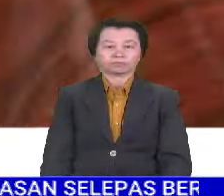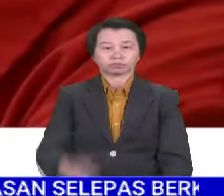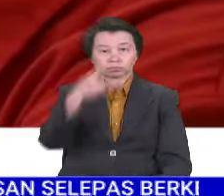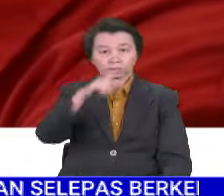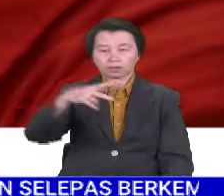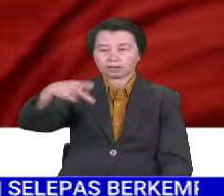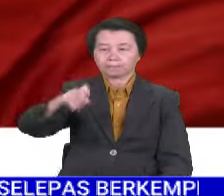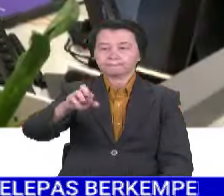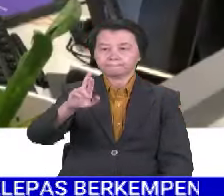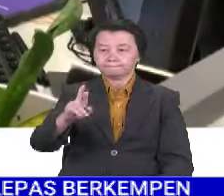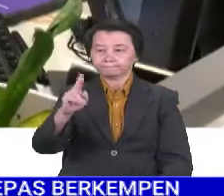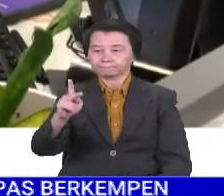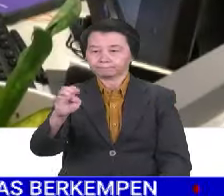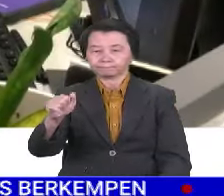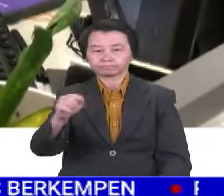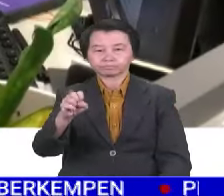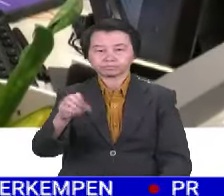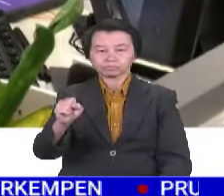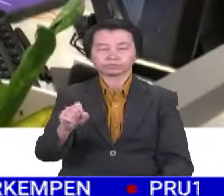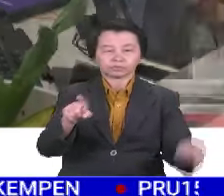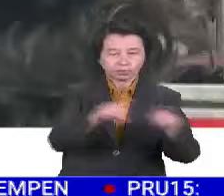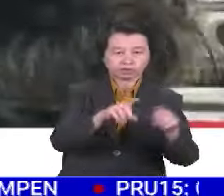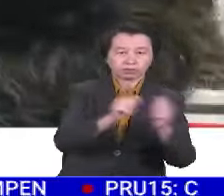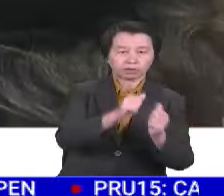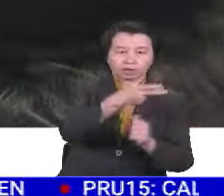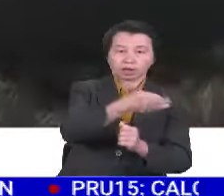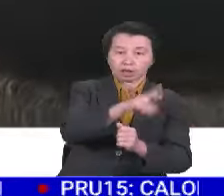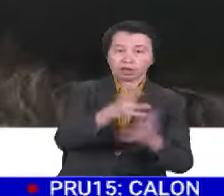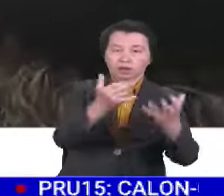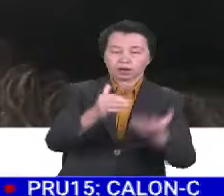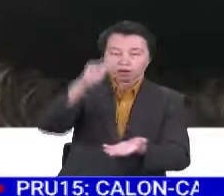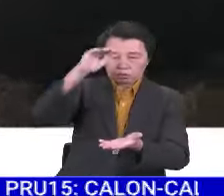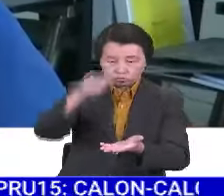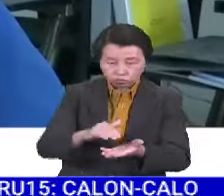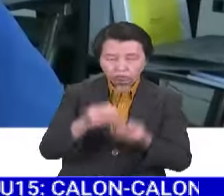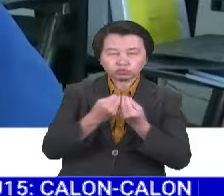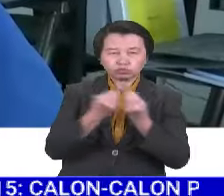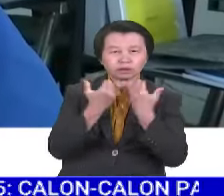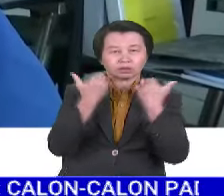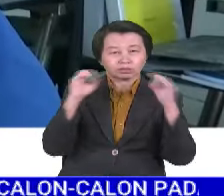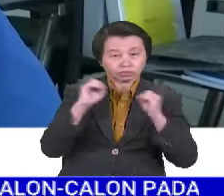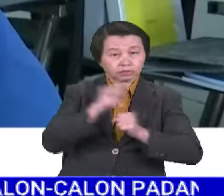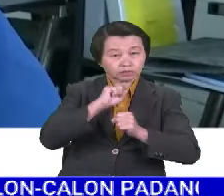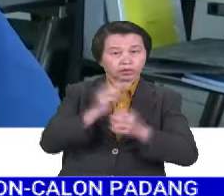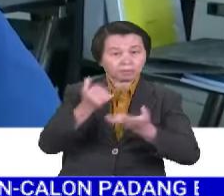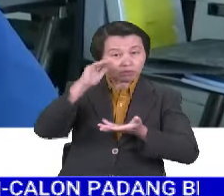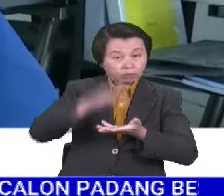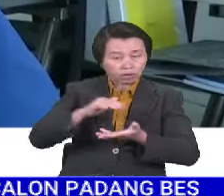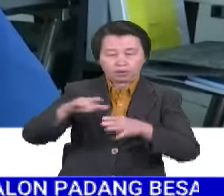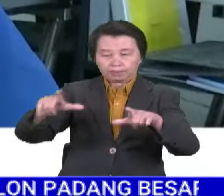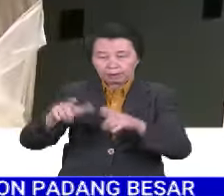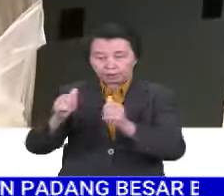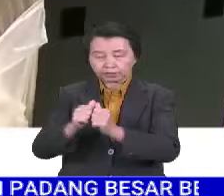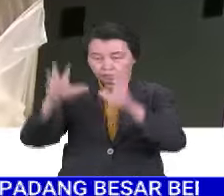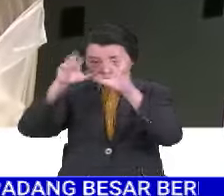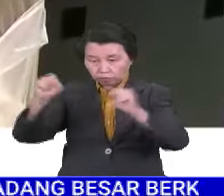Bagi Perkeso, selaras dengan visi Kementerian Sumber Manusia yang mahu mengurangkan kadar pengangguran, penyelarasan dilaksanakan dengan